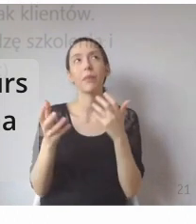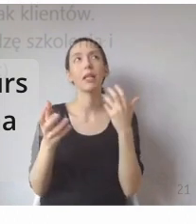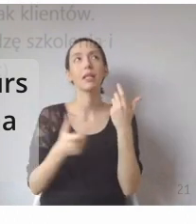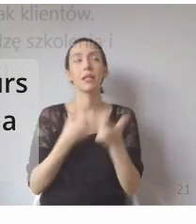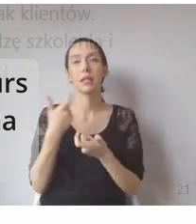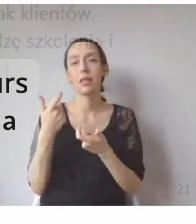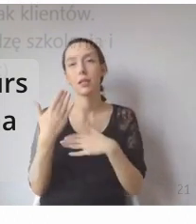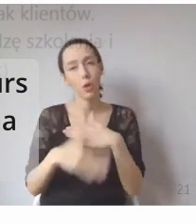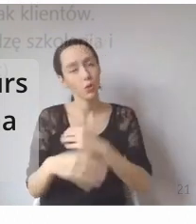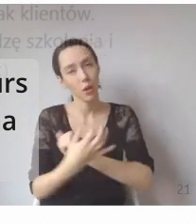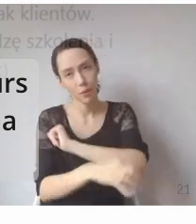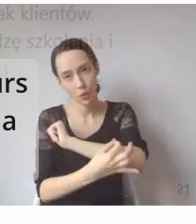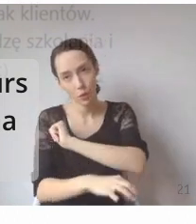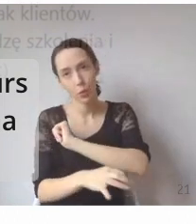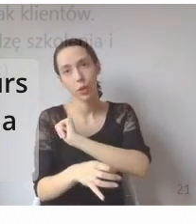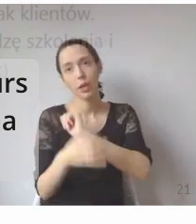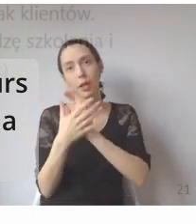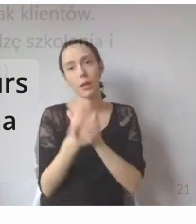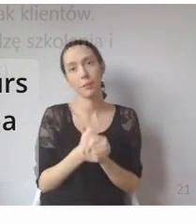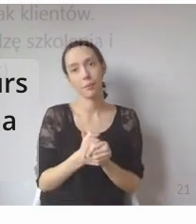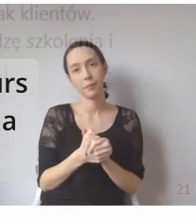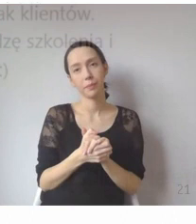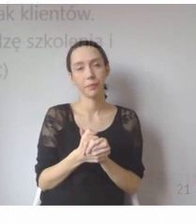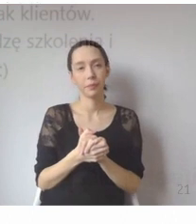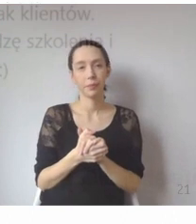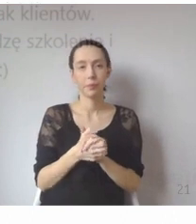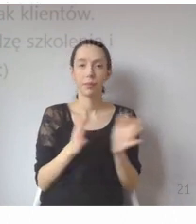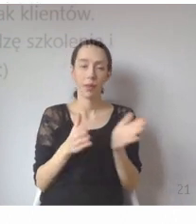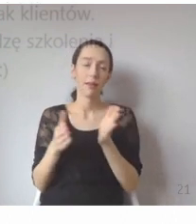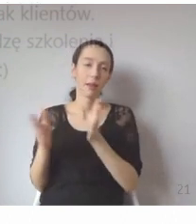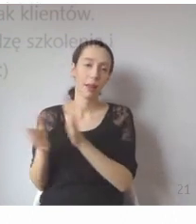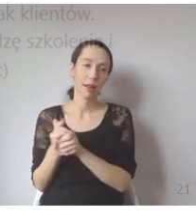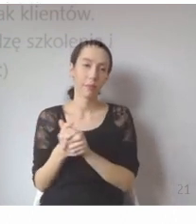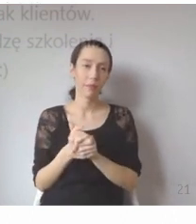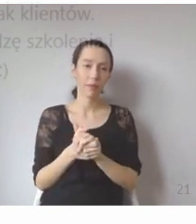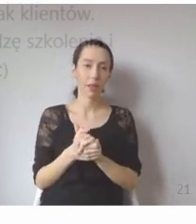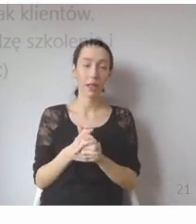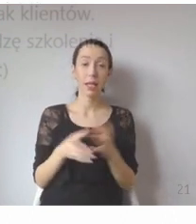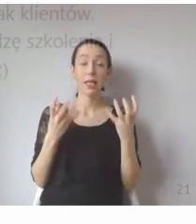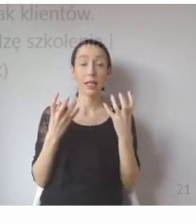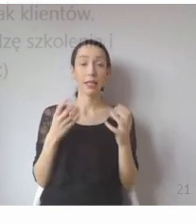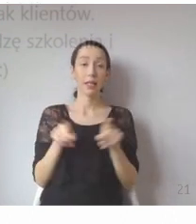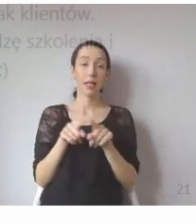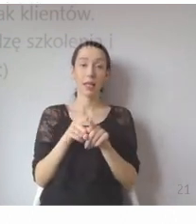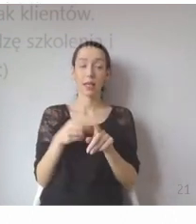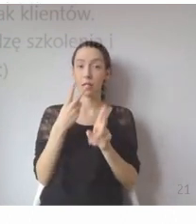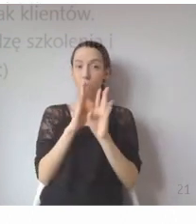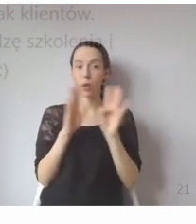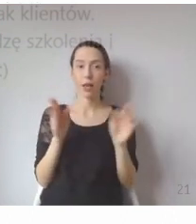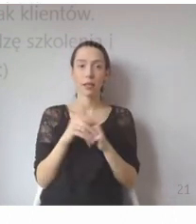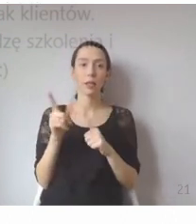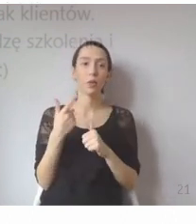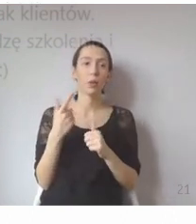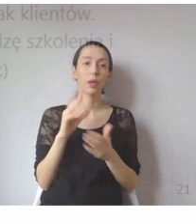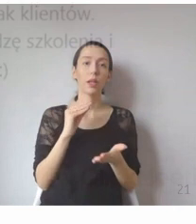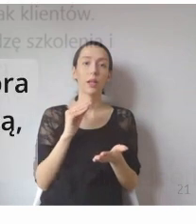z marketingiem, na przykład na stanowisku juniorskim. I tutaj też chciałabym Wam pokazać drugi przykład